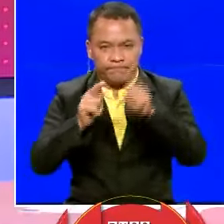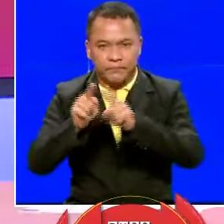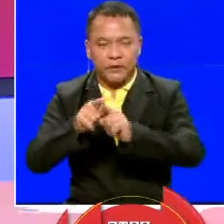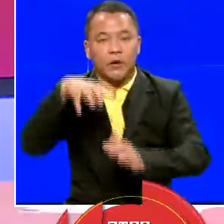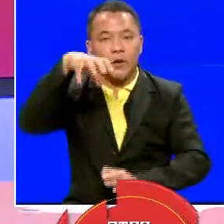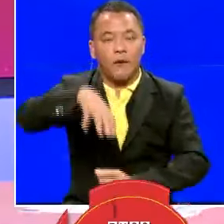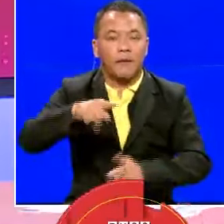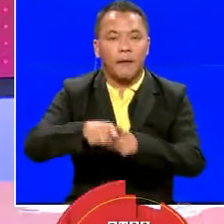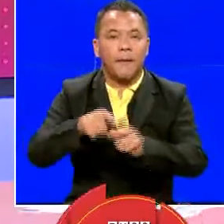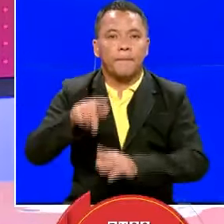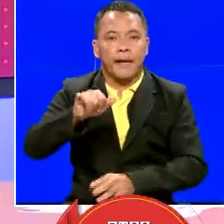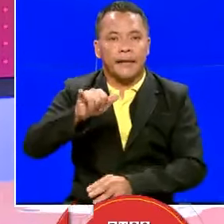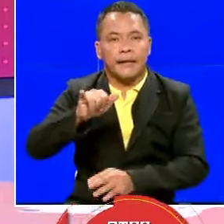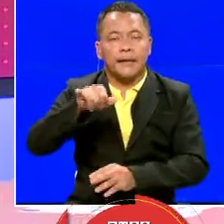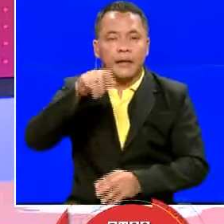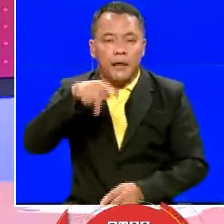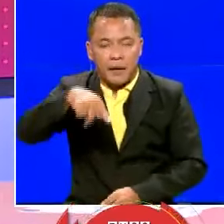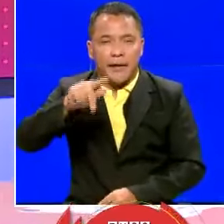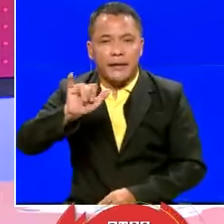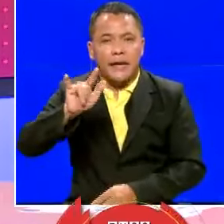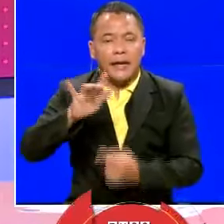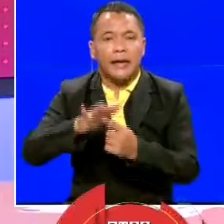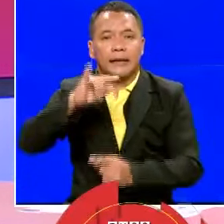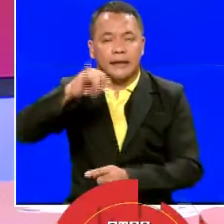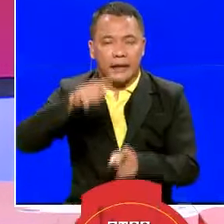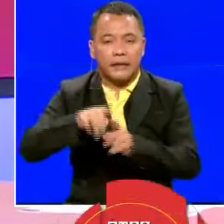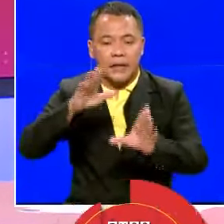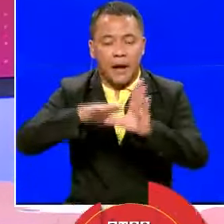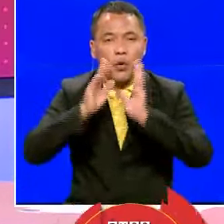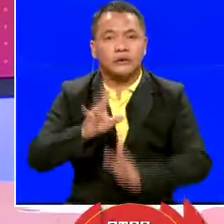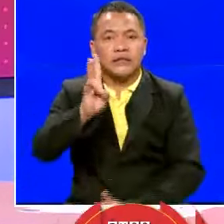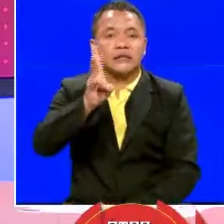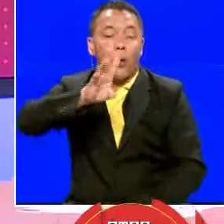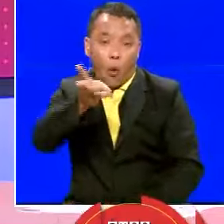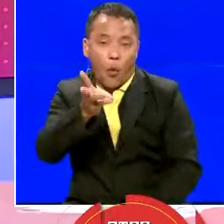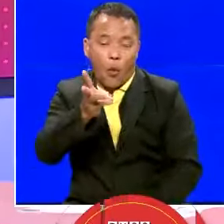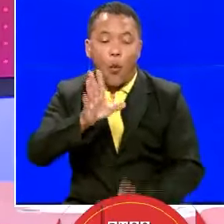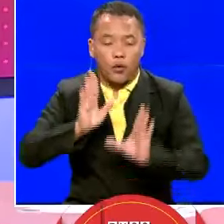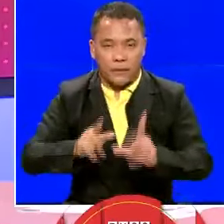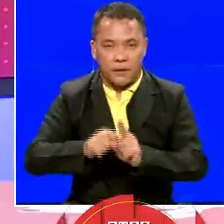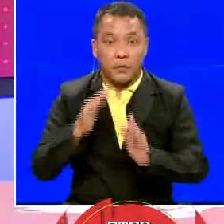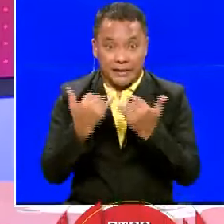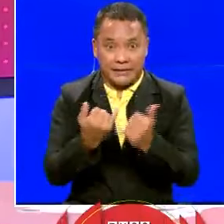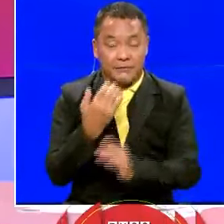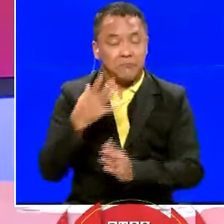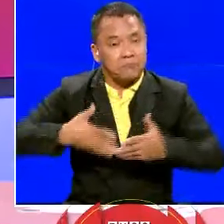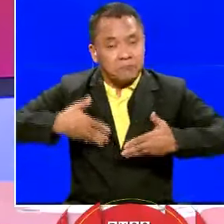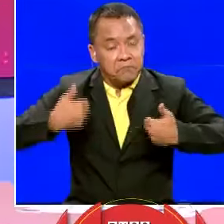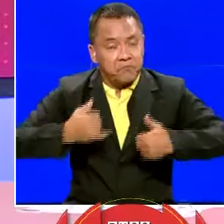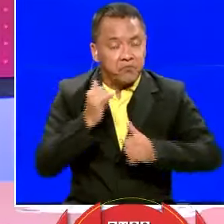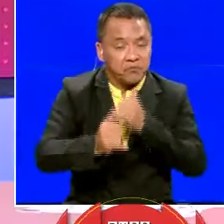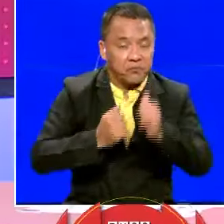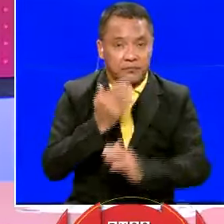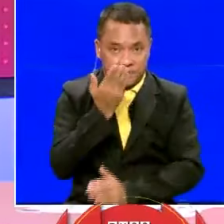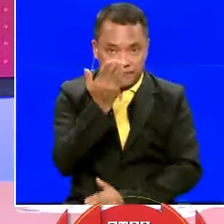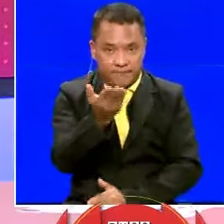ำนักงานเขตพญาไทก็บอกว่าที่เนี่ยรับใบสมัครไป76คนด้วยกันนะครับบรรยากาศตอนนี้เป็นยังไงคึกคักมากน้อยแค่ไหนไปติดตาม